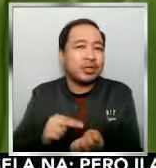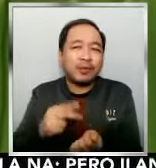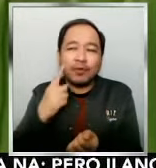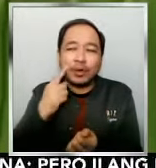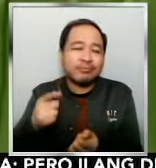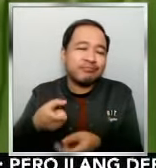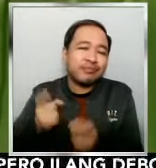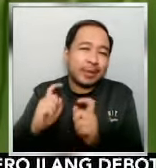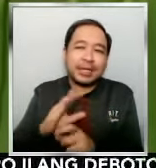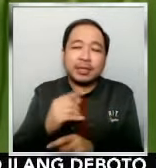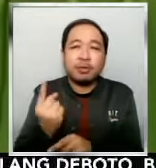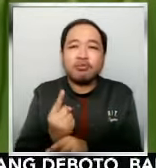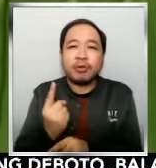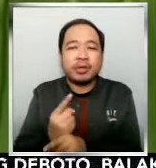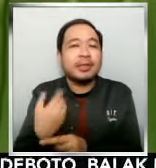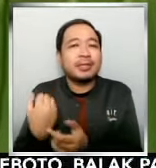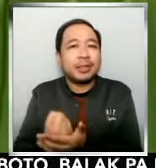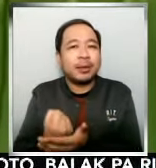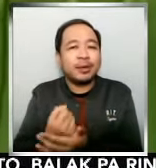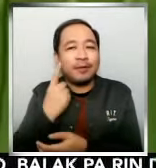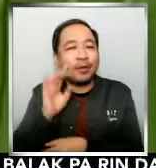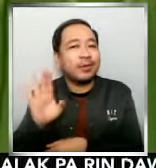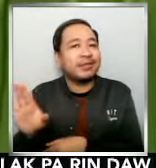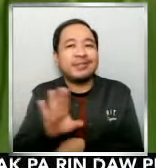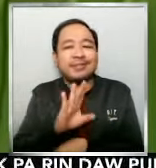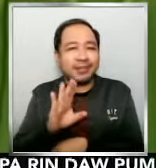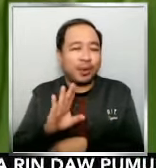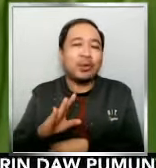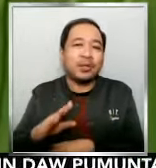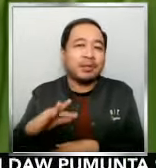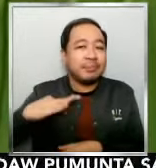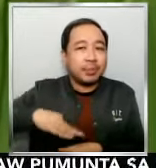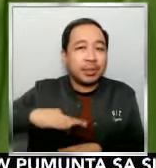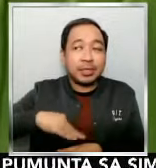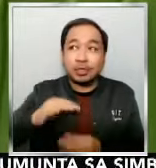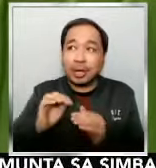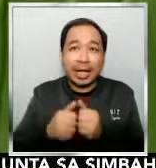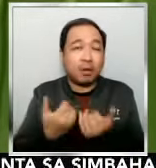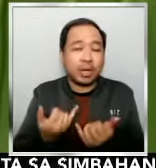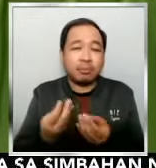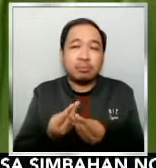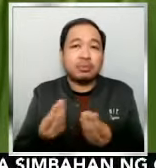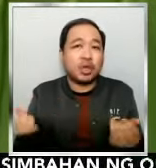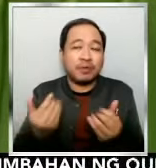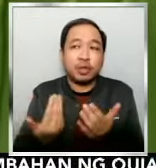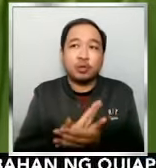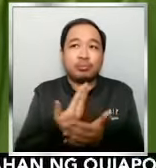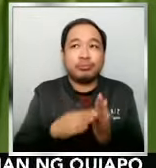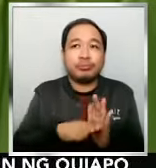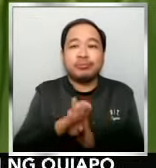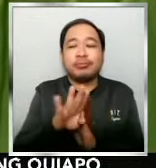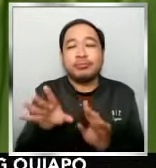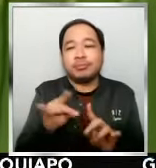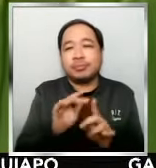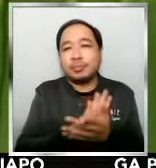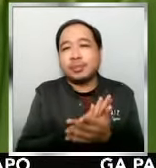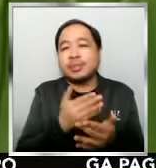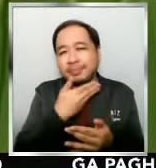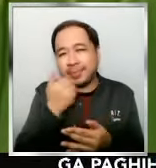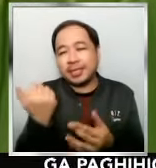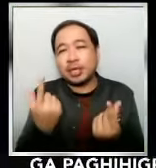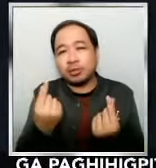at benepisyo sa kanilang hanay. At para raw malampasan ang panibagong surge ng COVID cases, sinabi niyang mainam pa rin daw na sandata ang